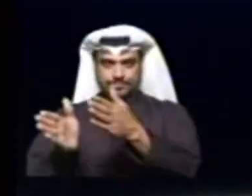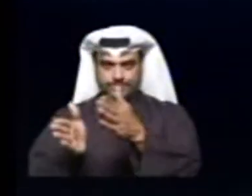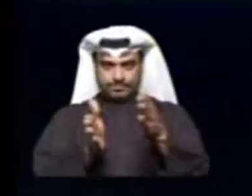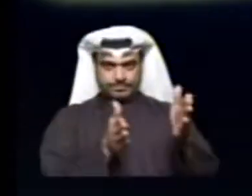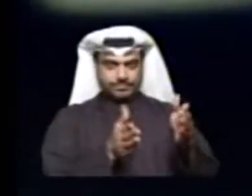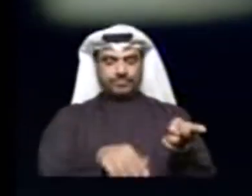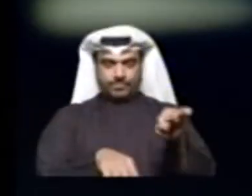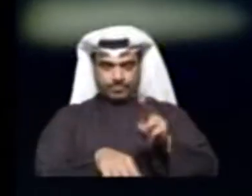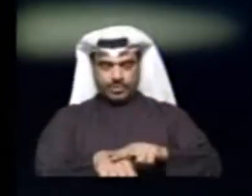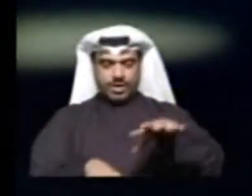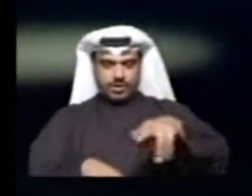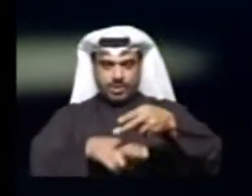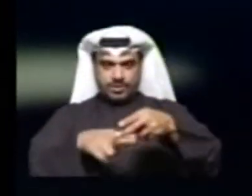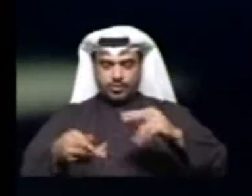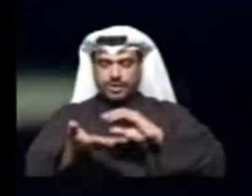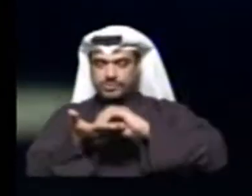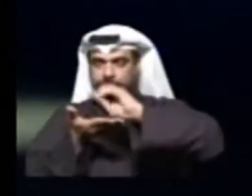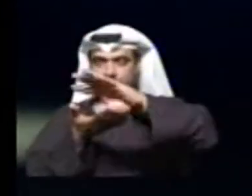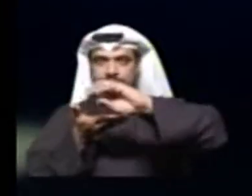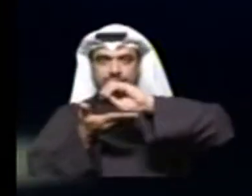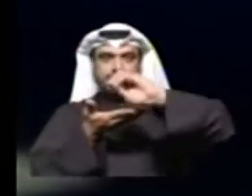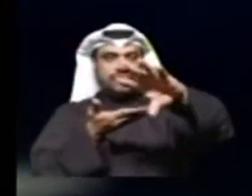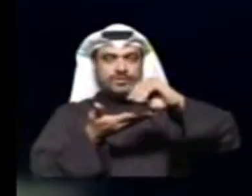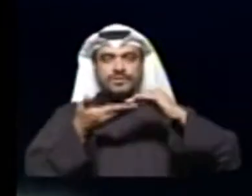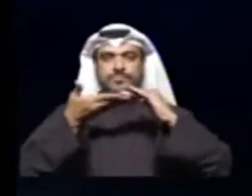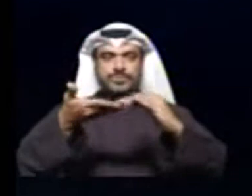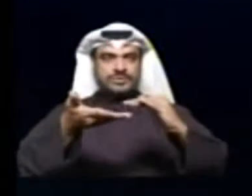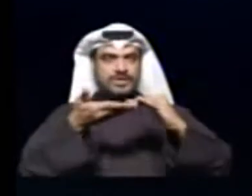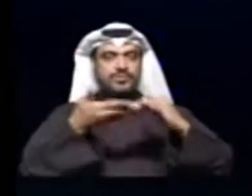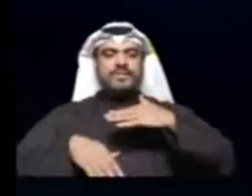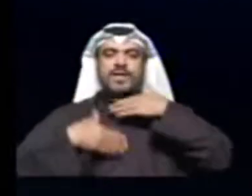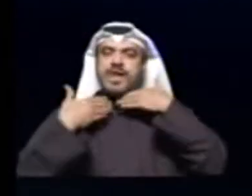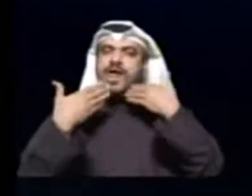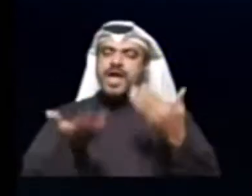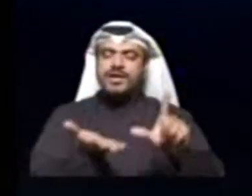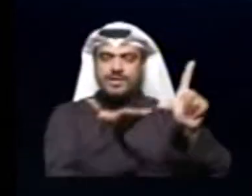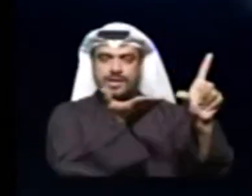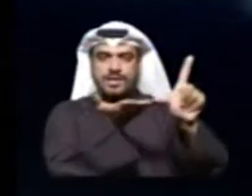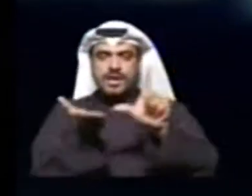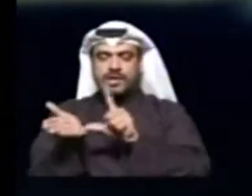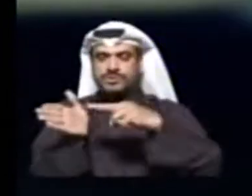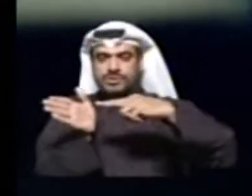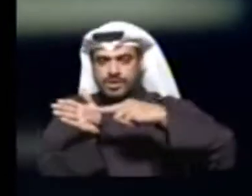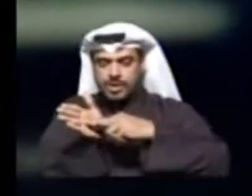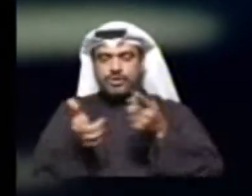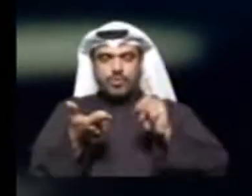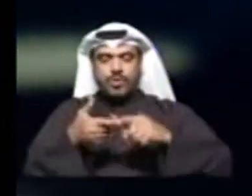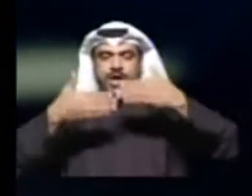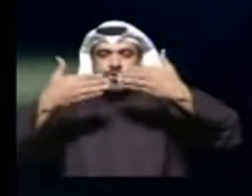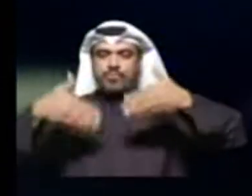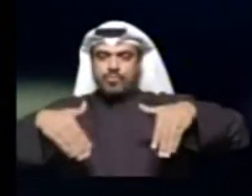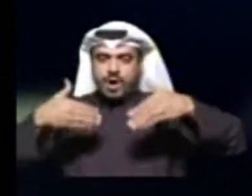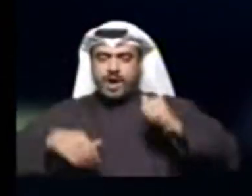تواصل دولة الكويت تقديم المساعدات الخيرية إلى اللاجئين السوريين في الأردن، لا سيما الأطفال وذوي الاحتياجات الخاصة،